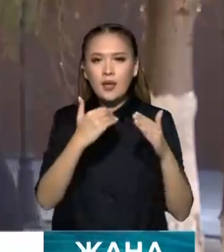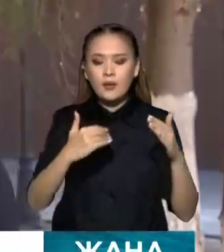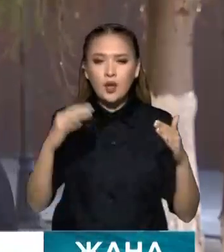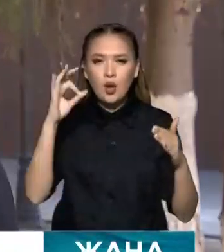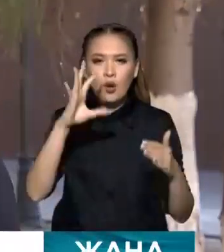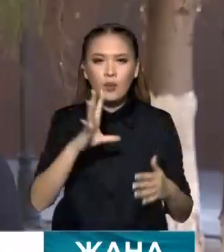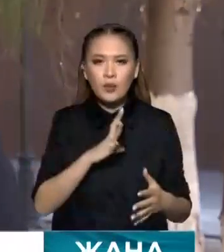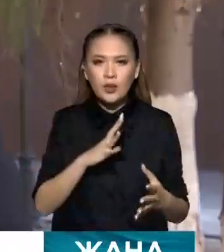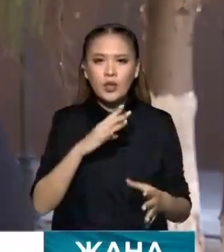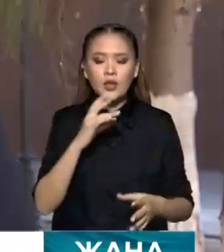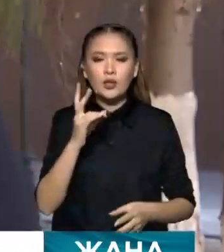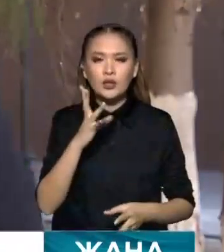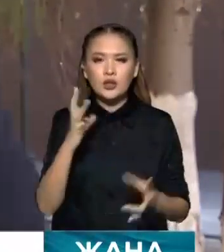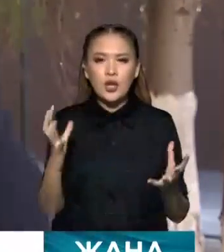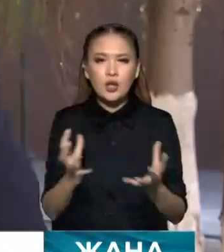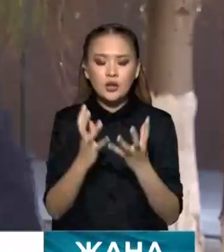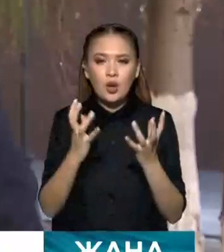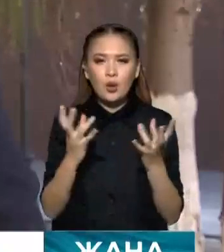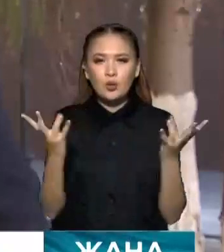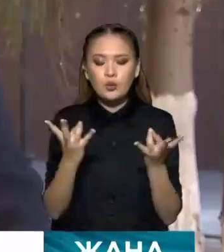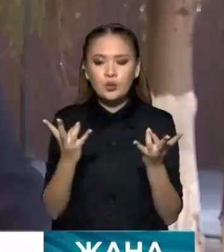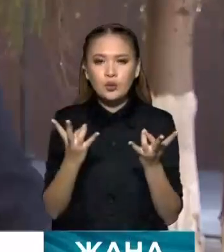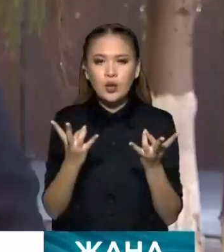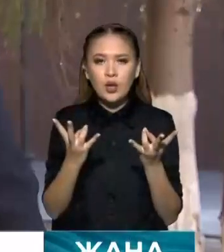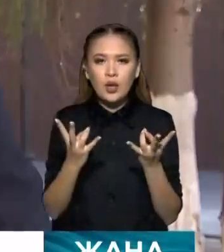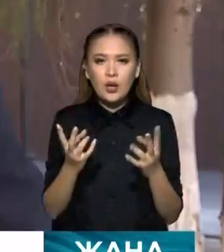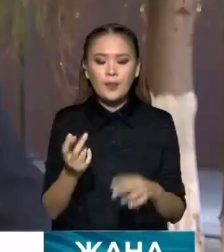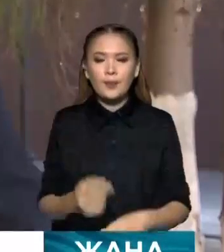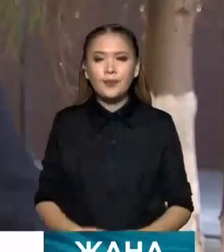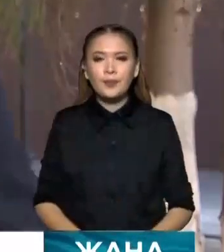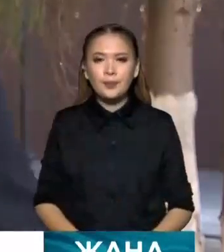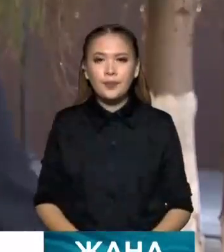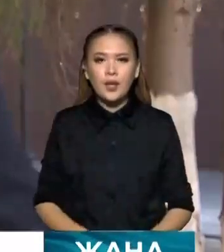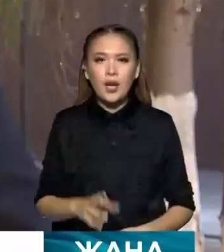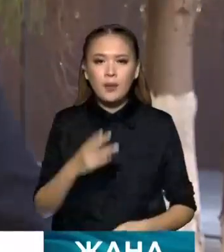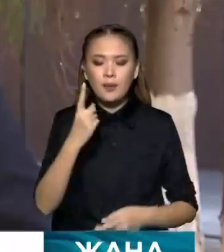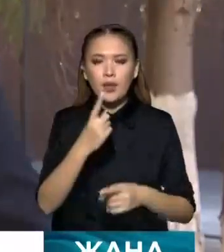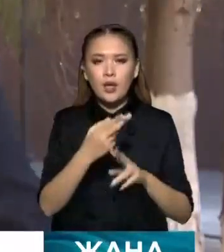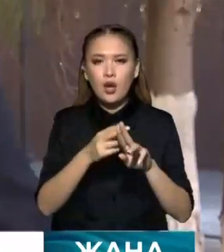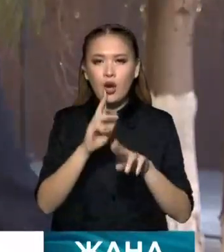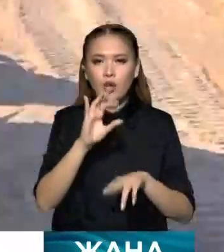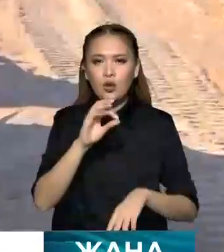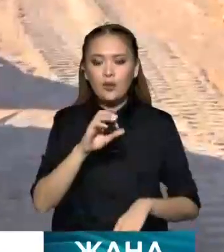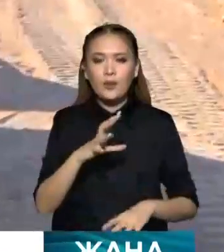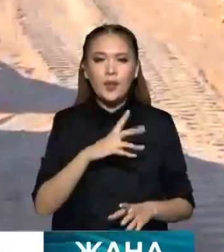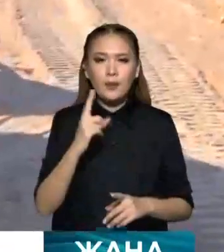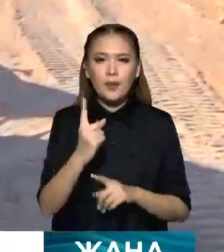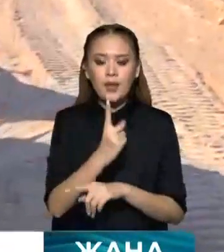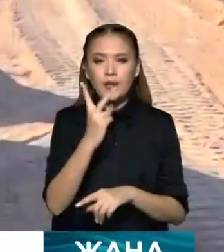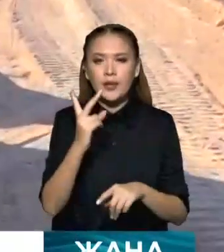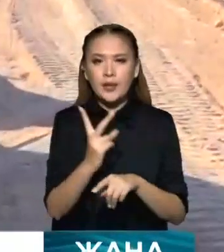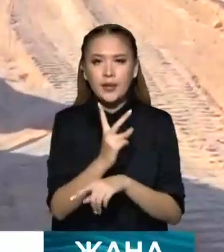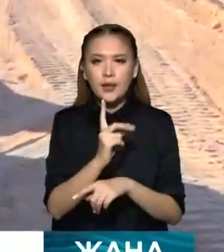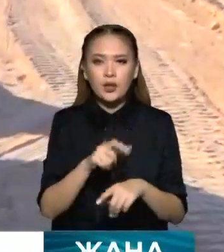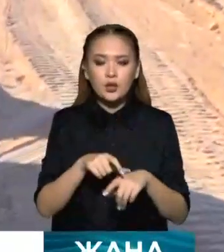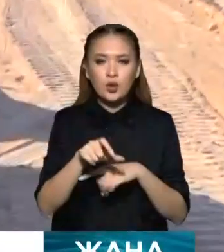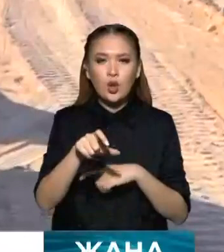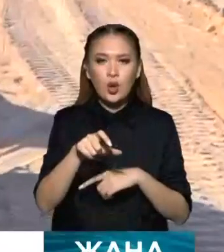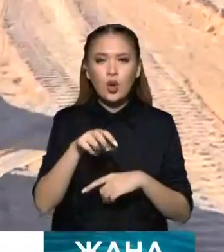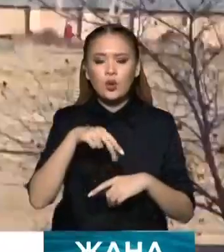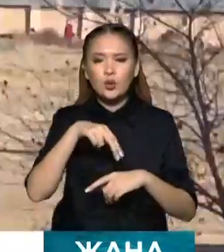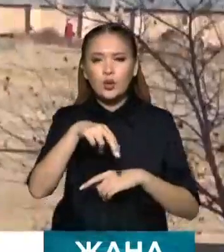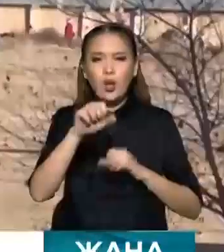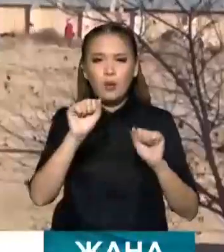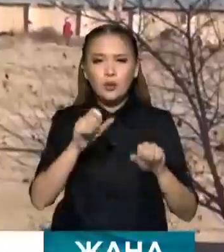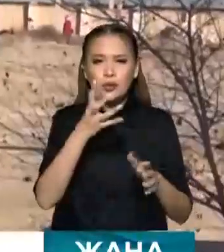барлық процедураларды сақтау керек. Яғни там бір катокпен бір рет, екі рет қана жүріп өте салатын мердігерлер бар.